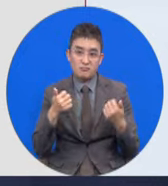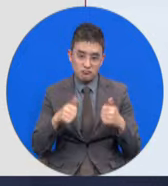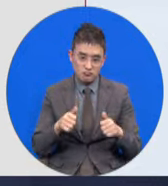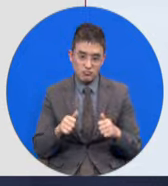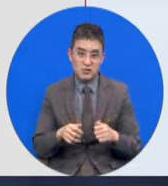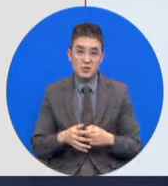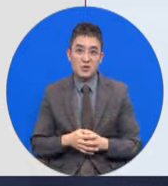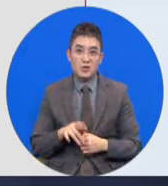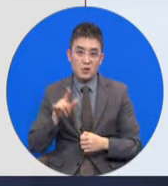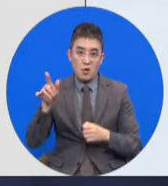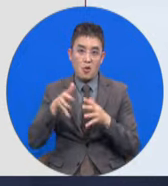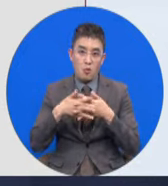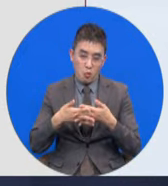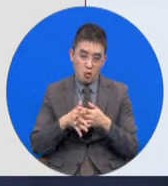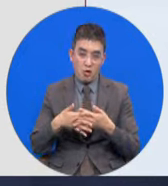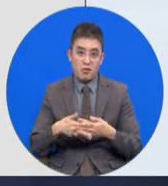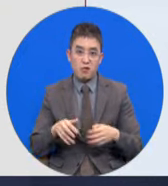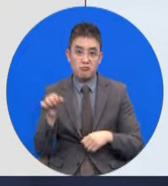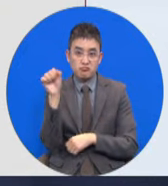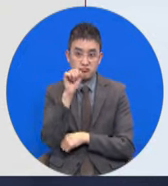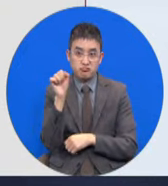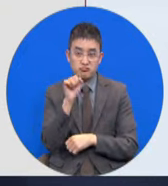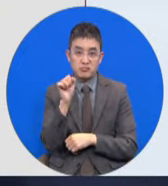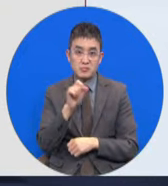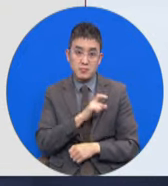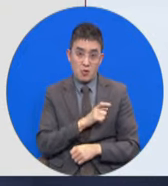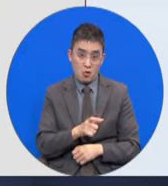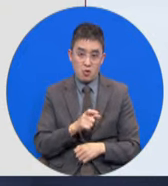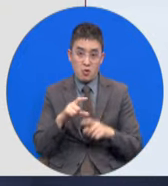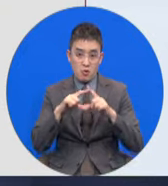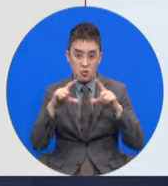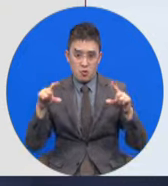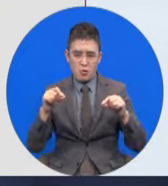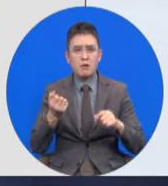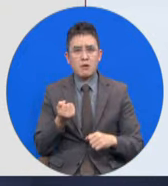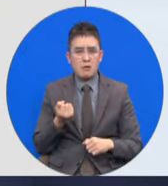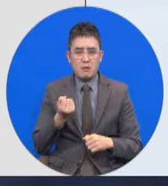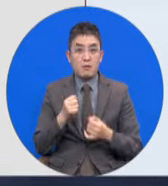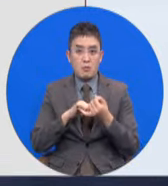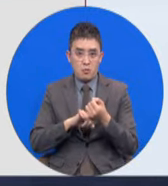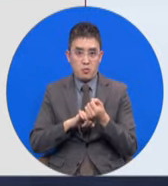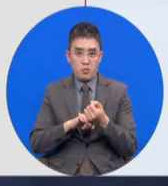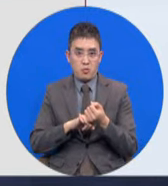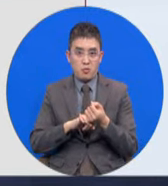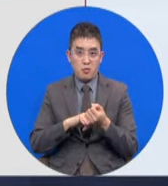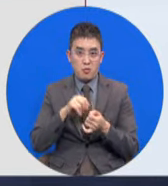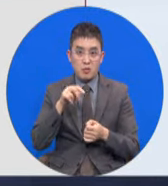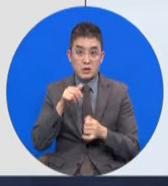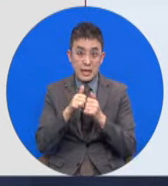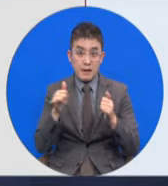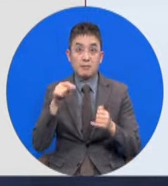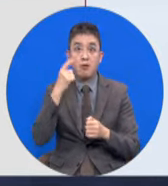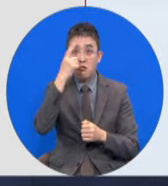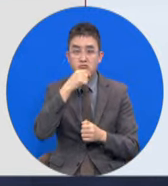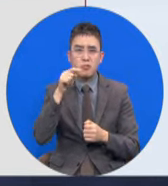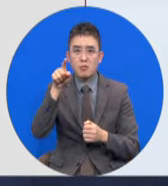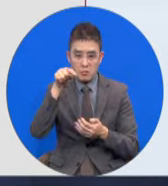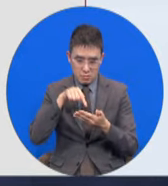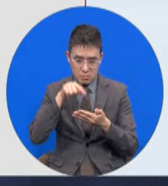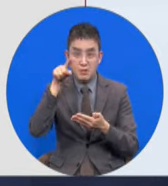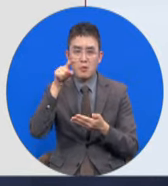등 공공기관이 발행한 사진이 첨부된 신분증을 들고 가셔야 합니다. 신분을 확인하셔야 되니까. 모바일 신분증의